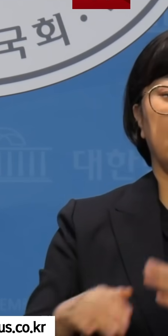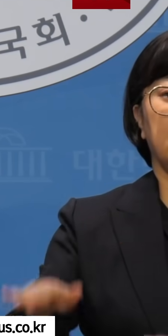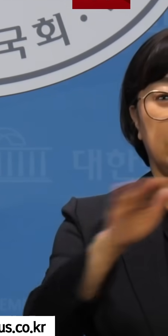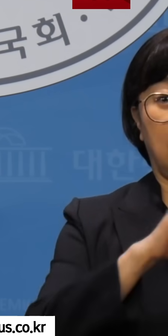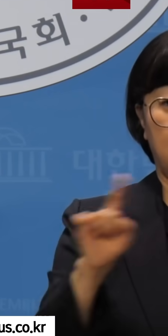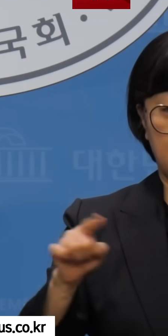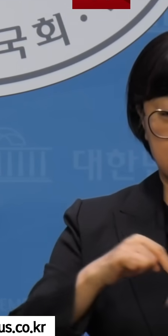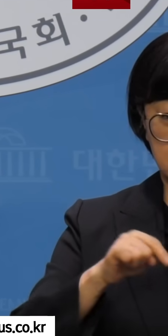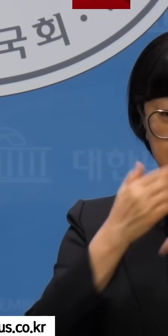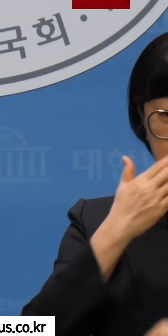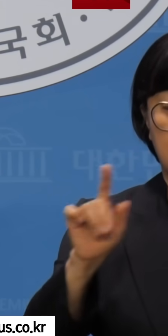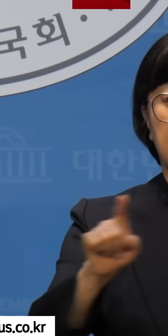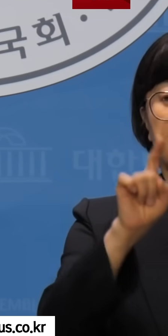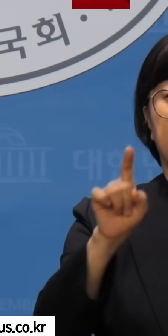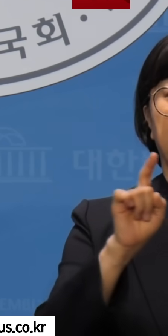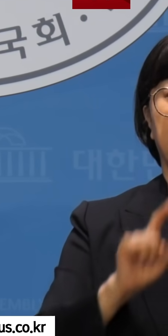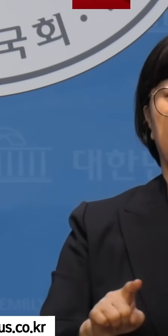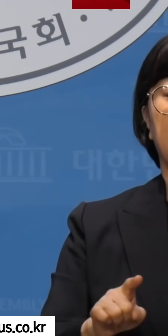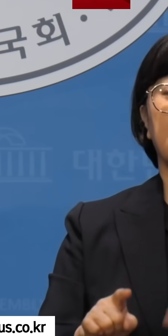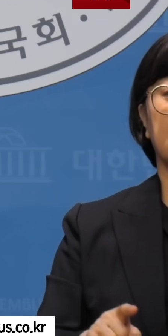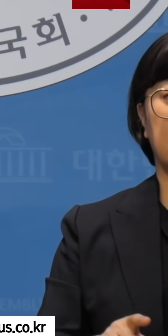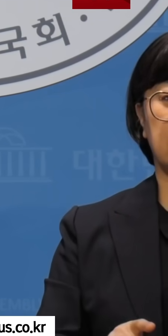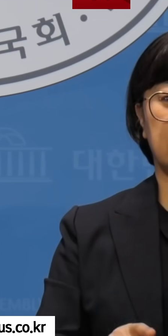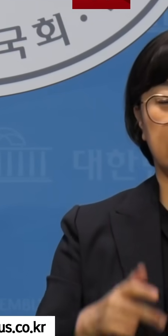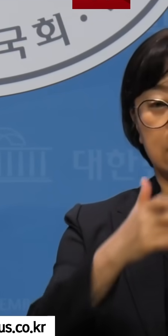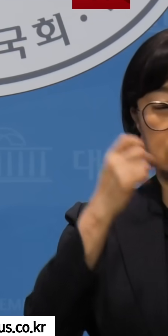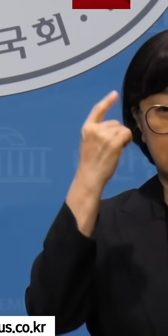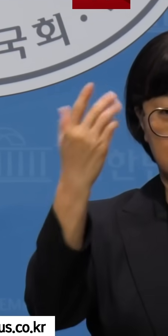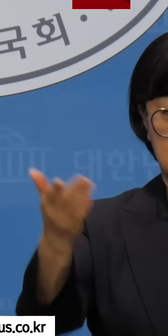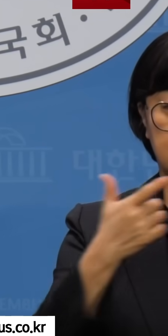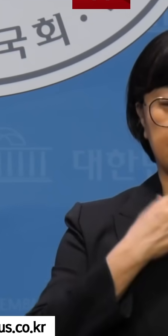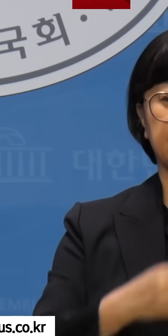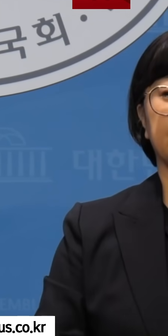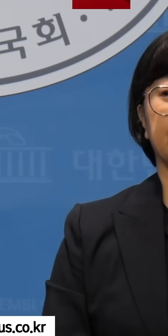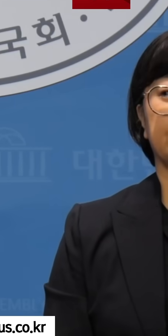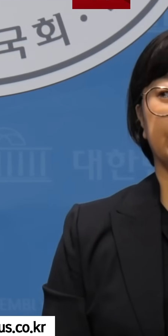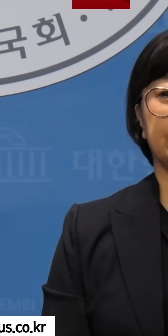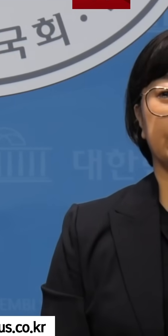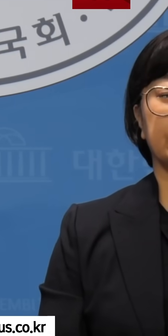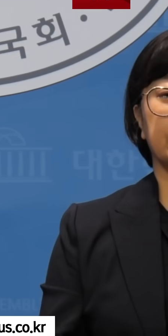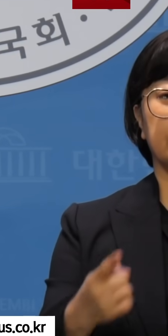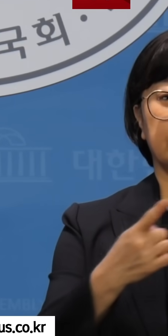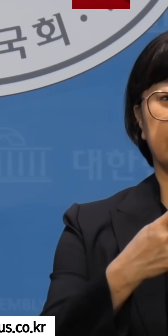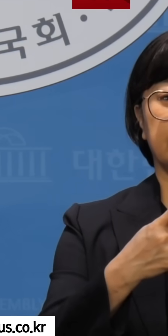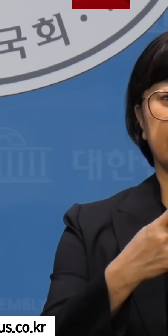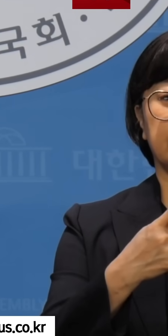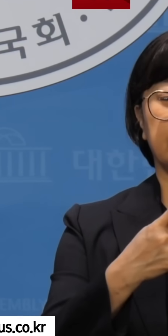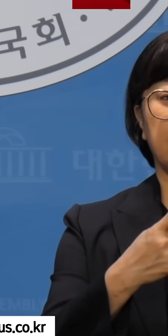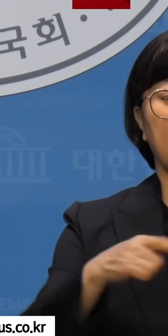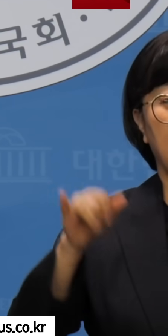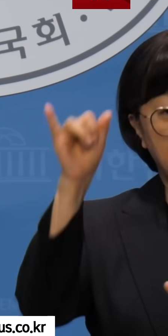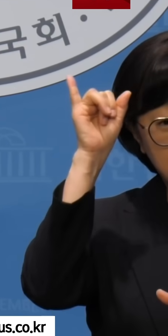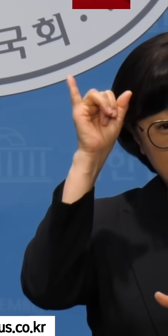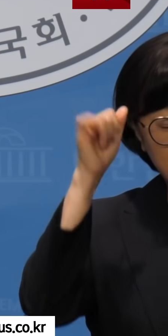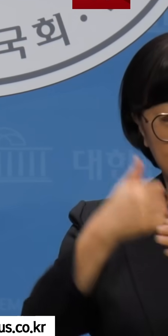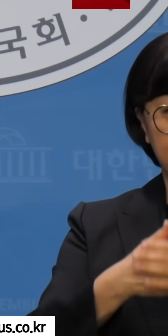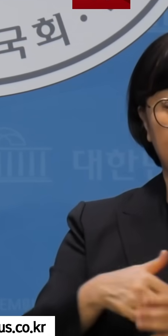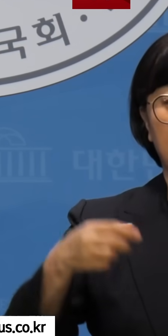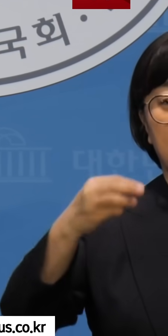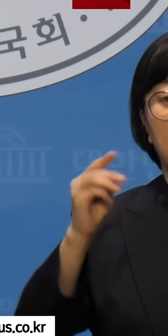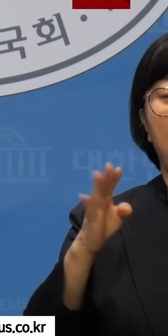우리는 어떤 정치를 할 것인가? 다섯 가지 큰 질문을 던지려 합니다. 첫째, AI,